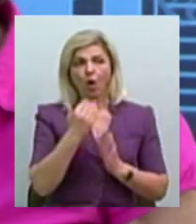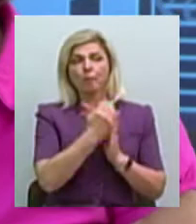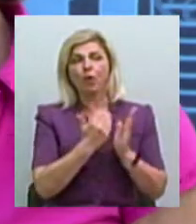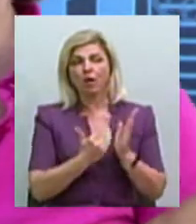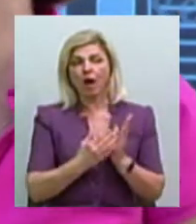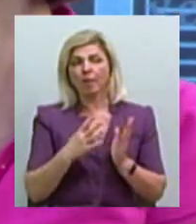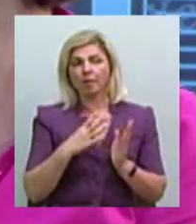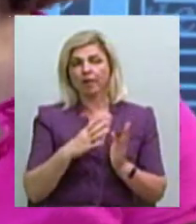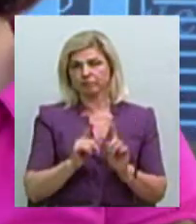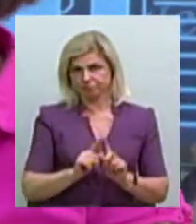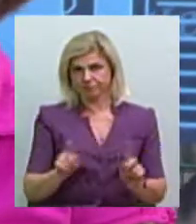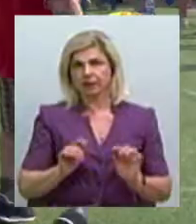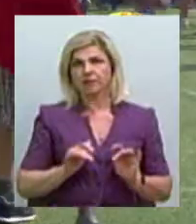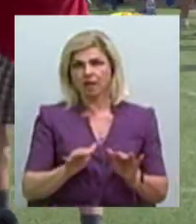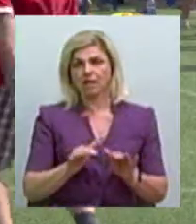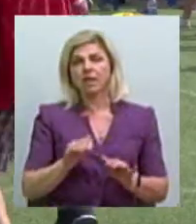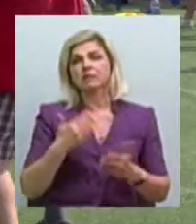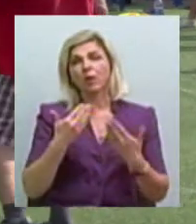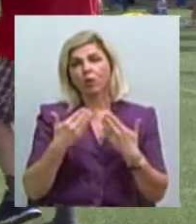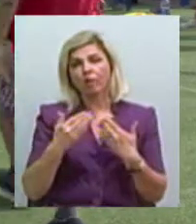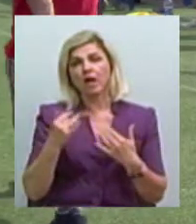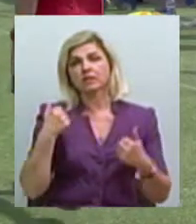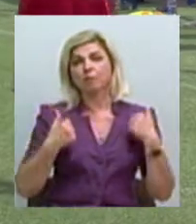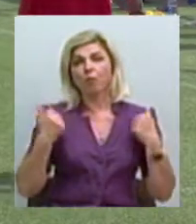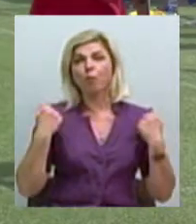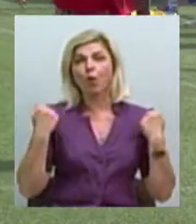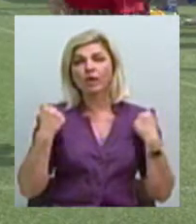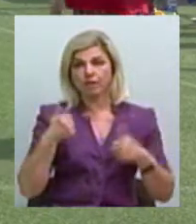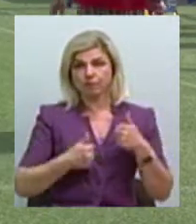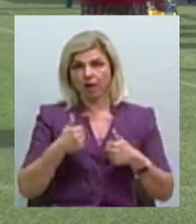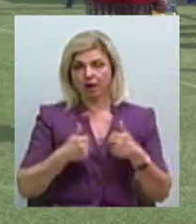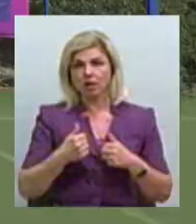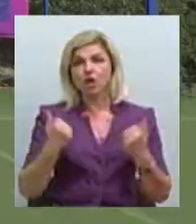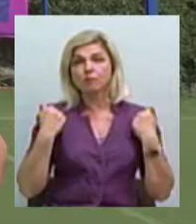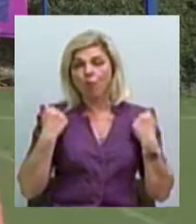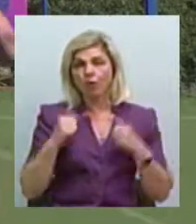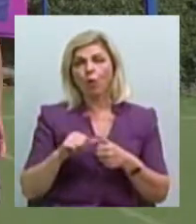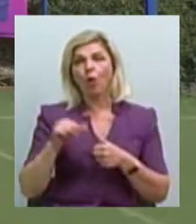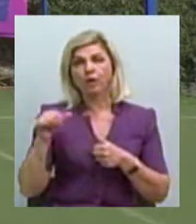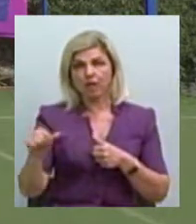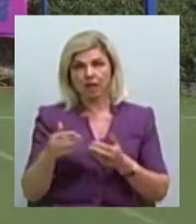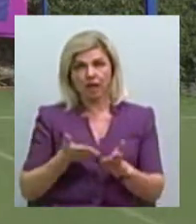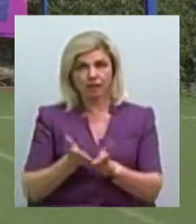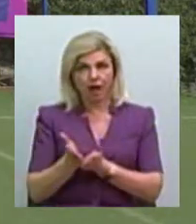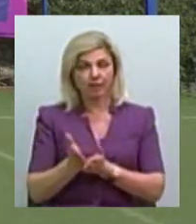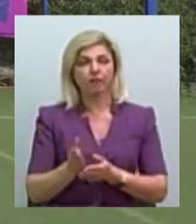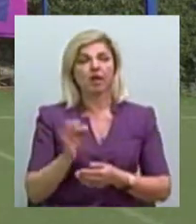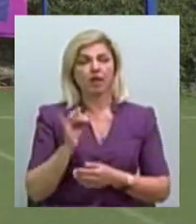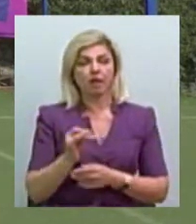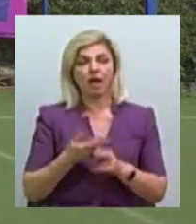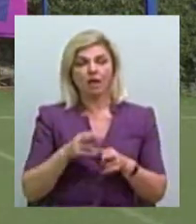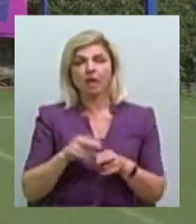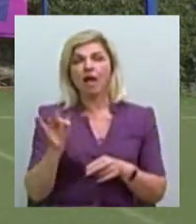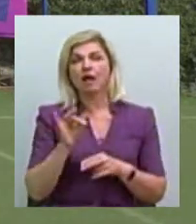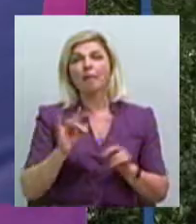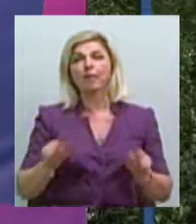заходів, спілкування та спортивних змагань. Спорт – окремий і важливий напрямок в рамках форуму та в щоденній діяльності